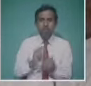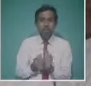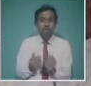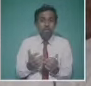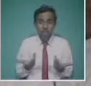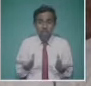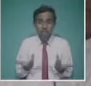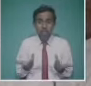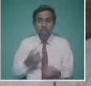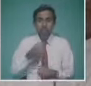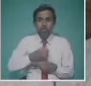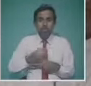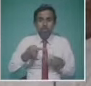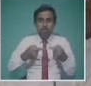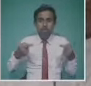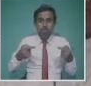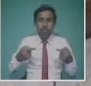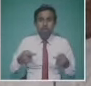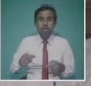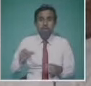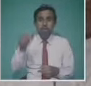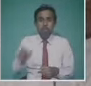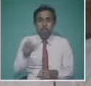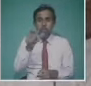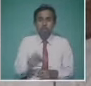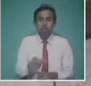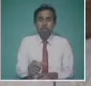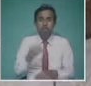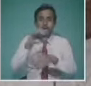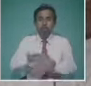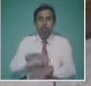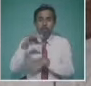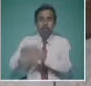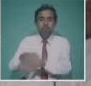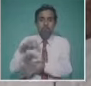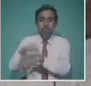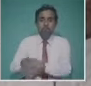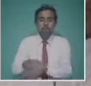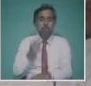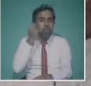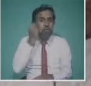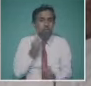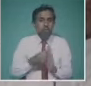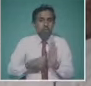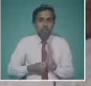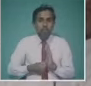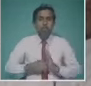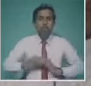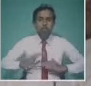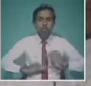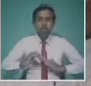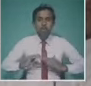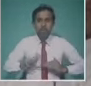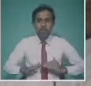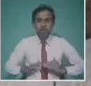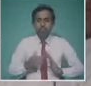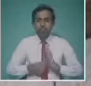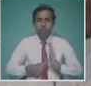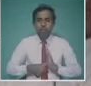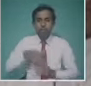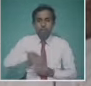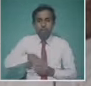නොකර ආණ්ඩුවට විරුද්ධව ඉන්න විරෝධවාදීන්ව දඩයම් කරන්න මේ ත්‍රස්ත විරෝධී ත්‍රස්ත පනත පාවිච්චි කරනවා. ඒ පනත